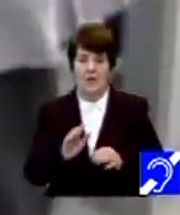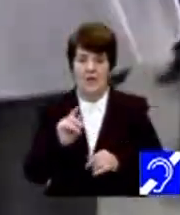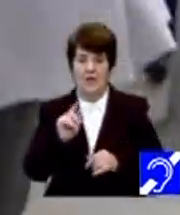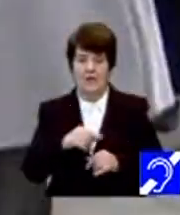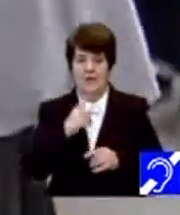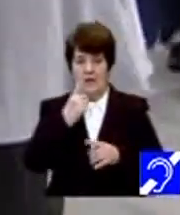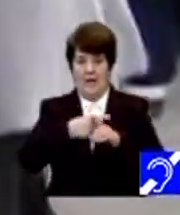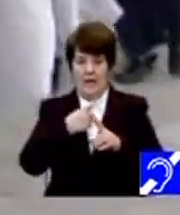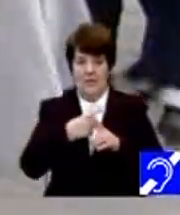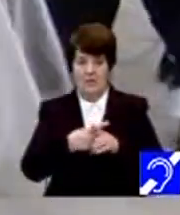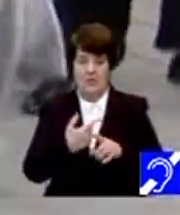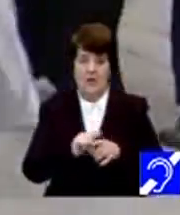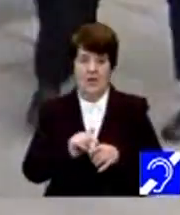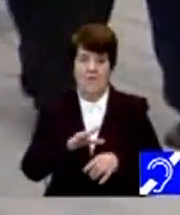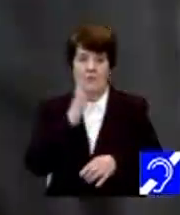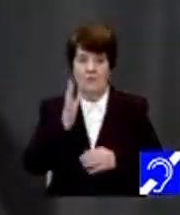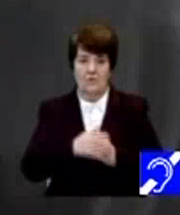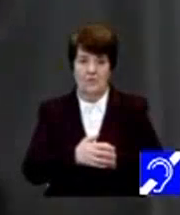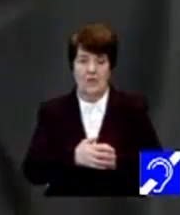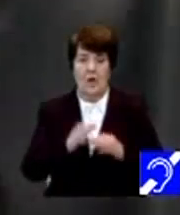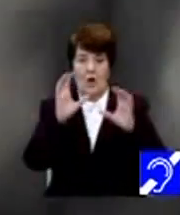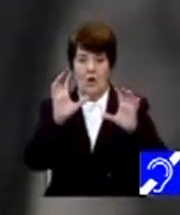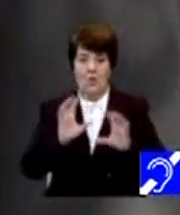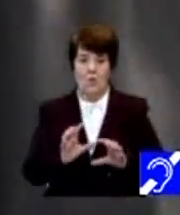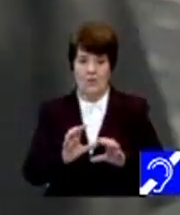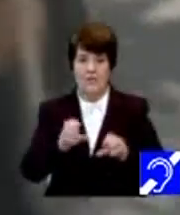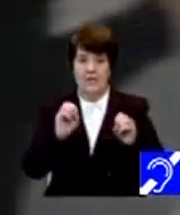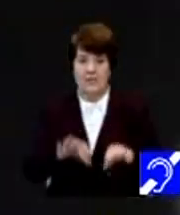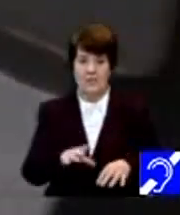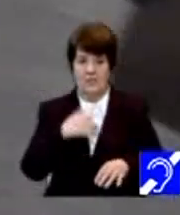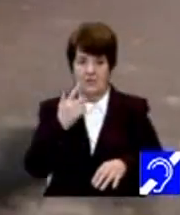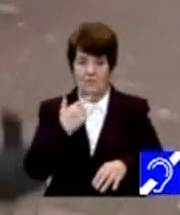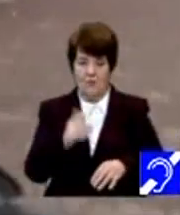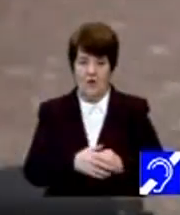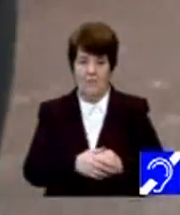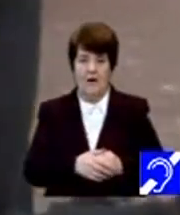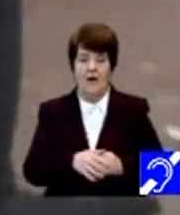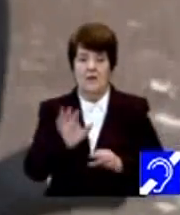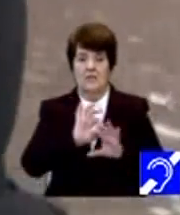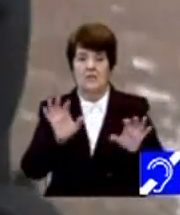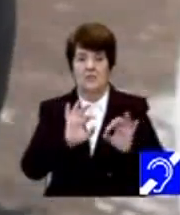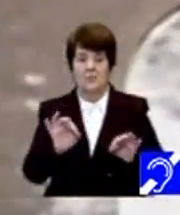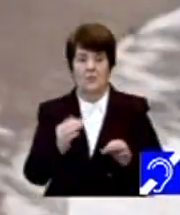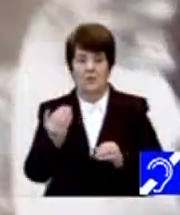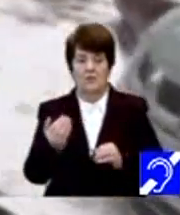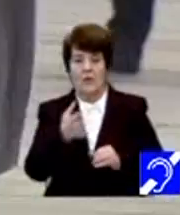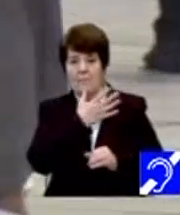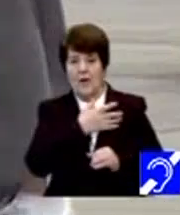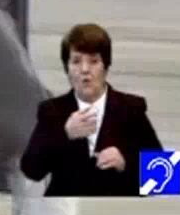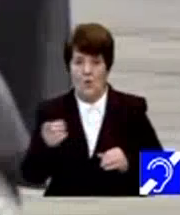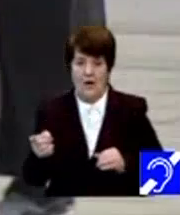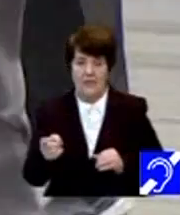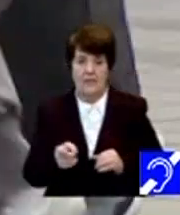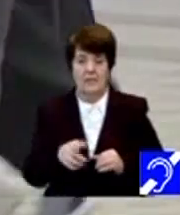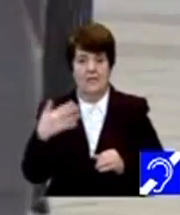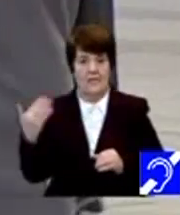doar la piesa vestimentară religioasă care acoperă capul. Curtea Constituțională a decis că este vorba în mod evident de vălul islamic. Dacă